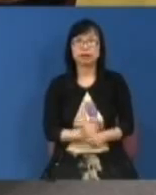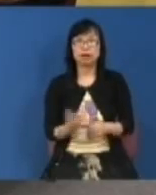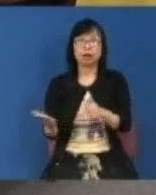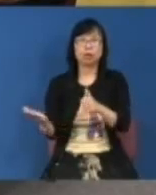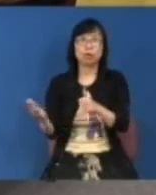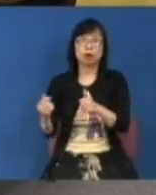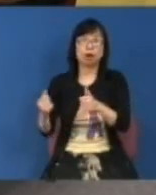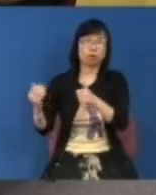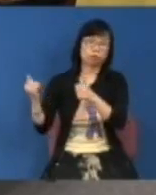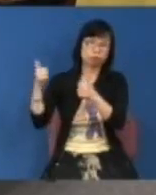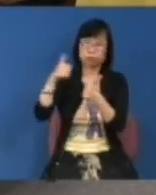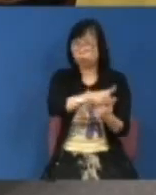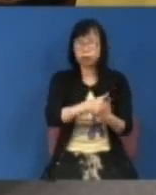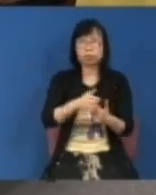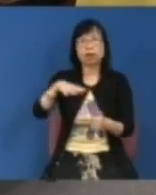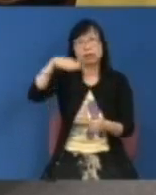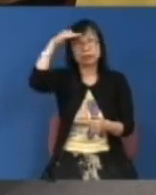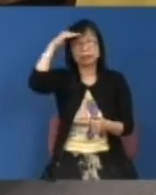推撞警察啊，衝破